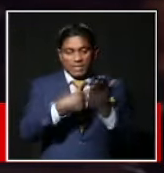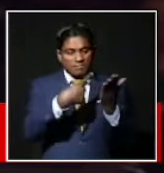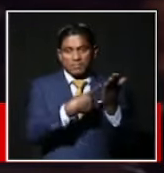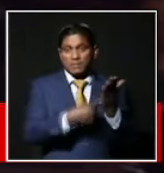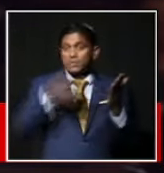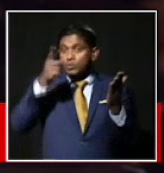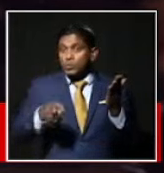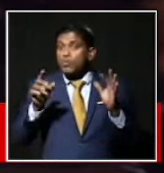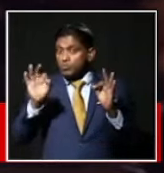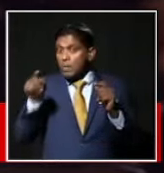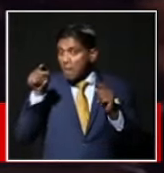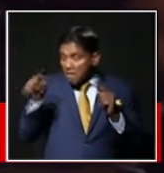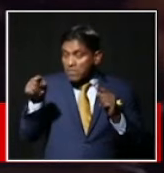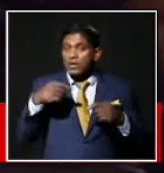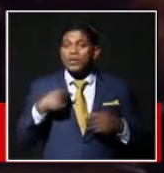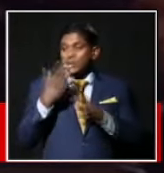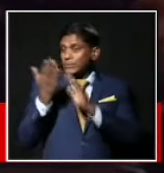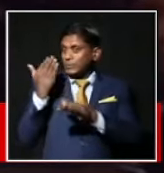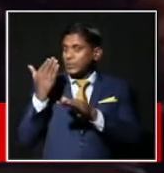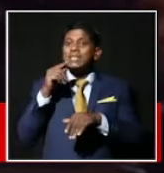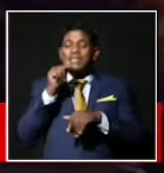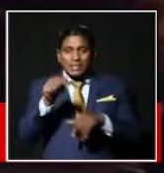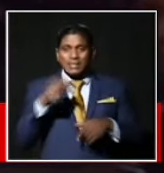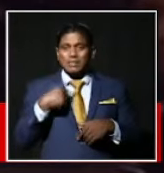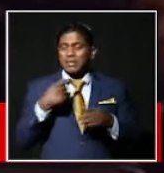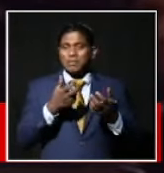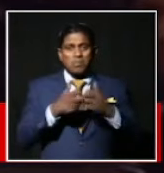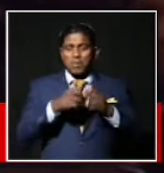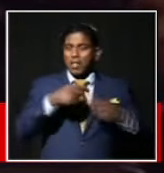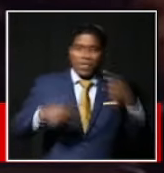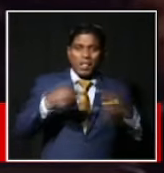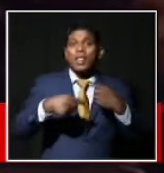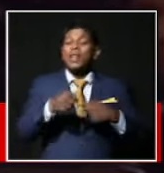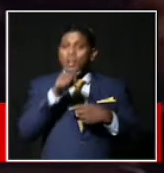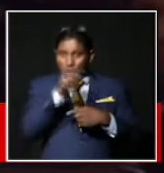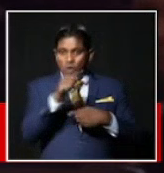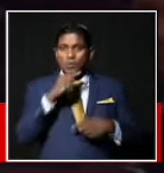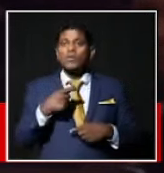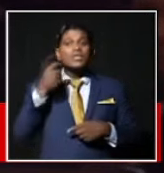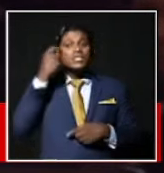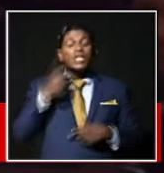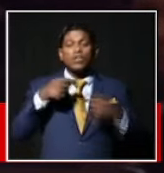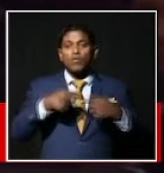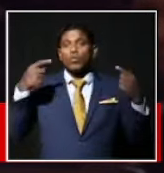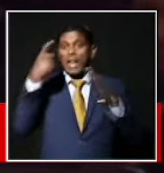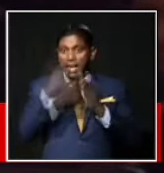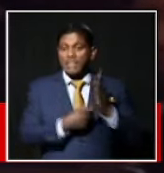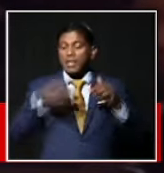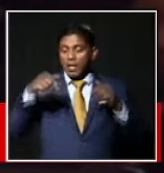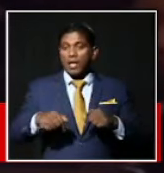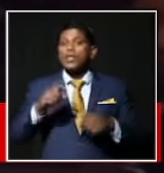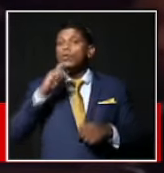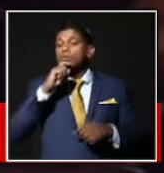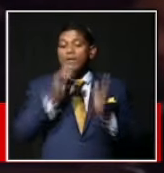කිරීමට සූදානම් වන බවට පසුගිය කාල සීමාවේ බරපතල විවේචනයක් එල්ල වූ ත්‍රස්ත විරෝධී පනත් කෙටුම් පත අධිකරණ